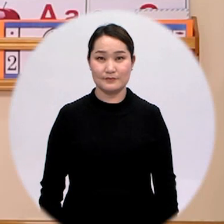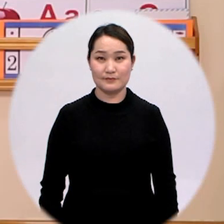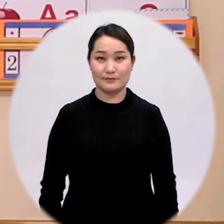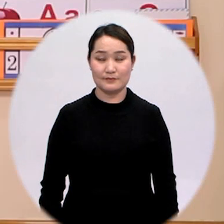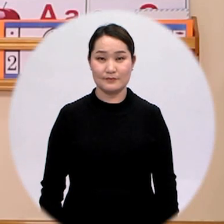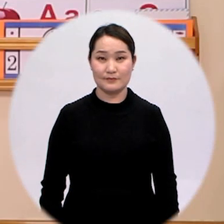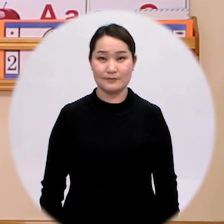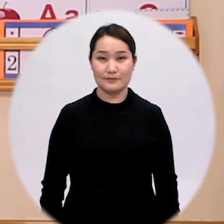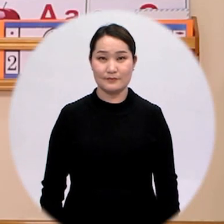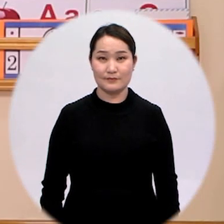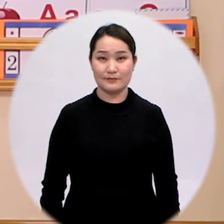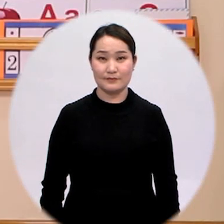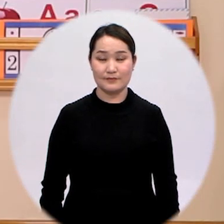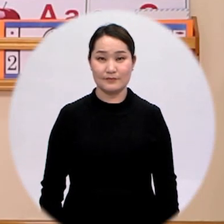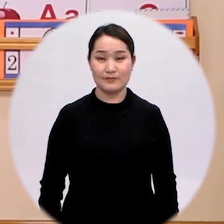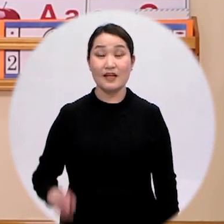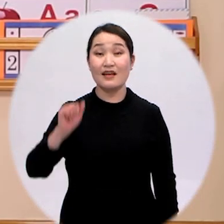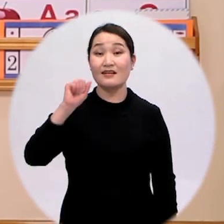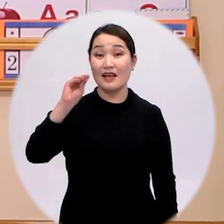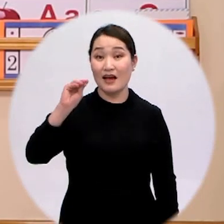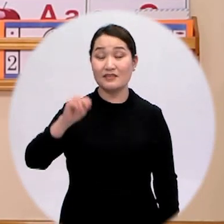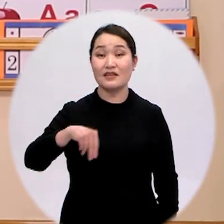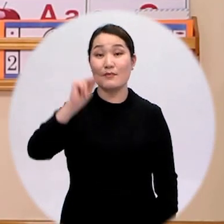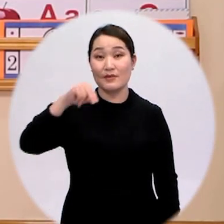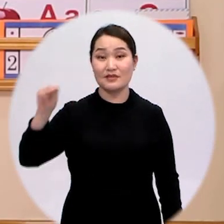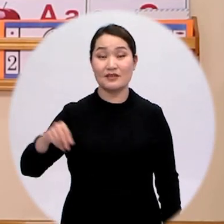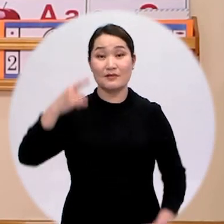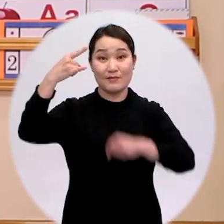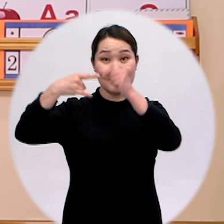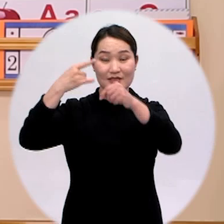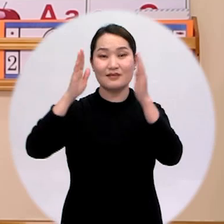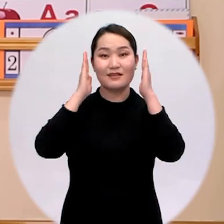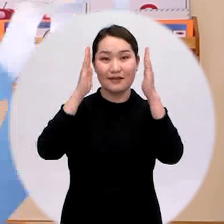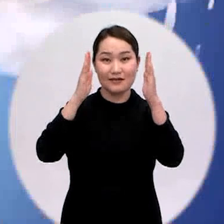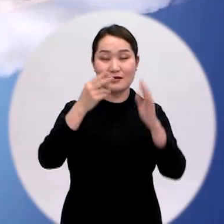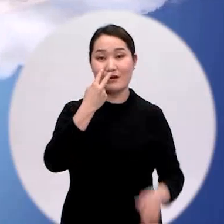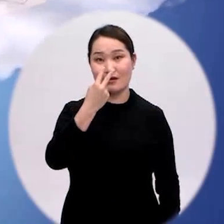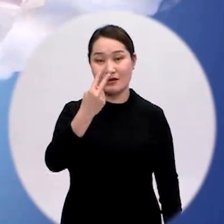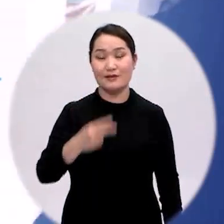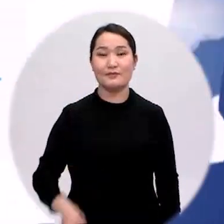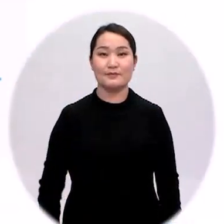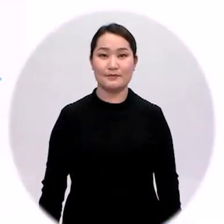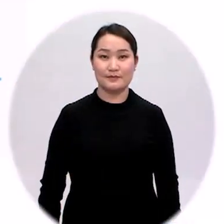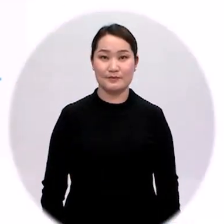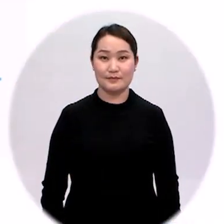Энэхүү бичмэл үсэг маань ямар зурлагуудаас бүтсэн байгаа бичлэгээ сайтар ажиглаарай.